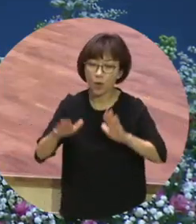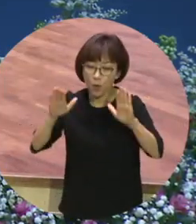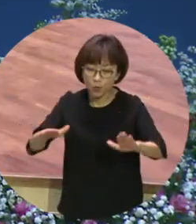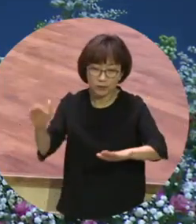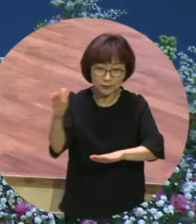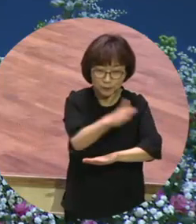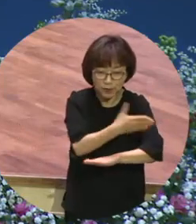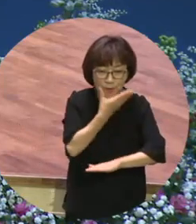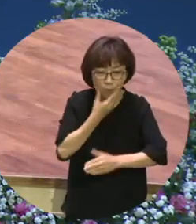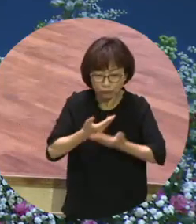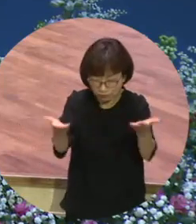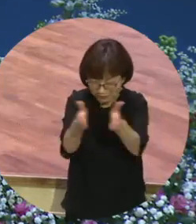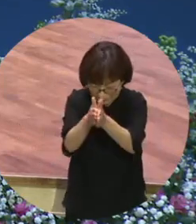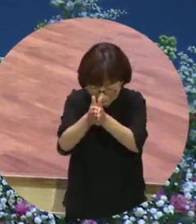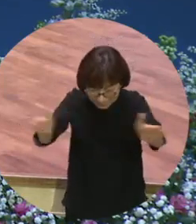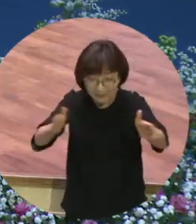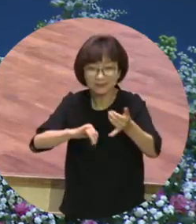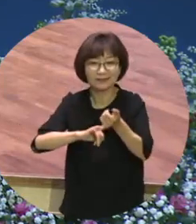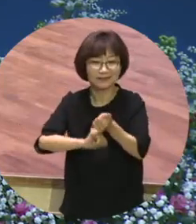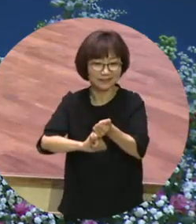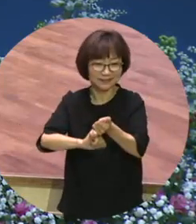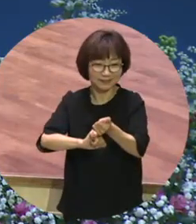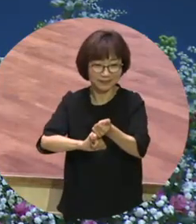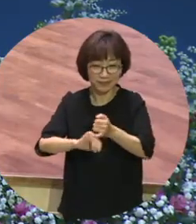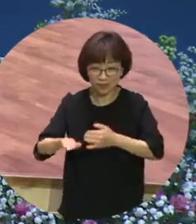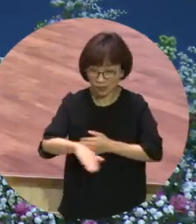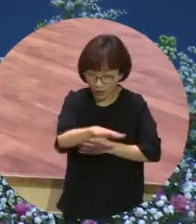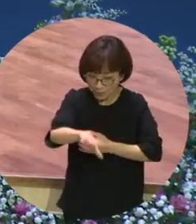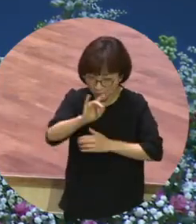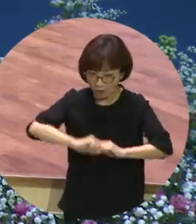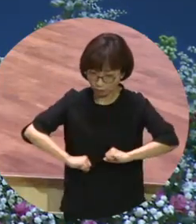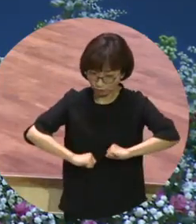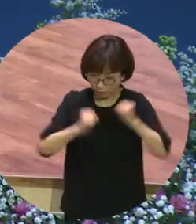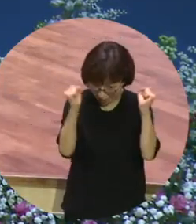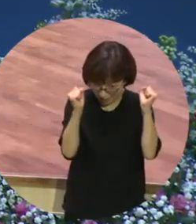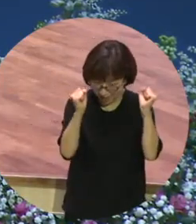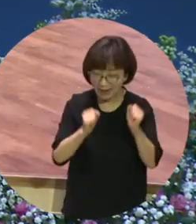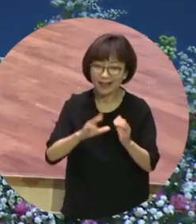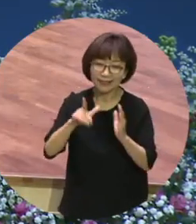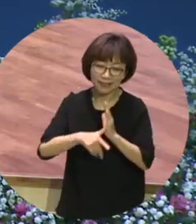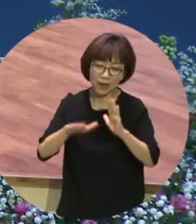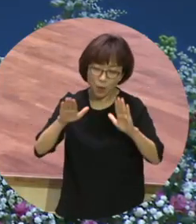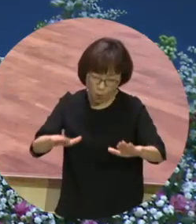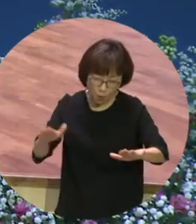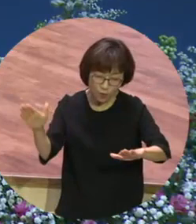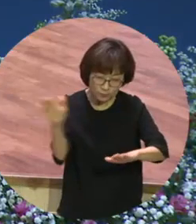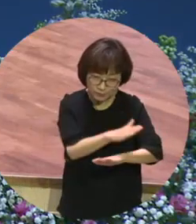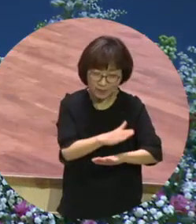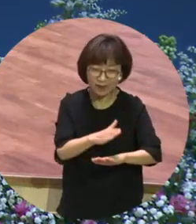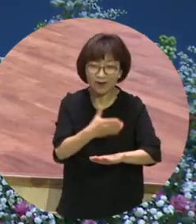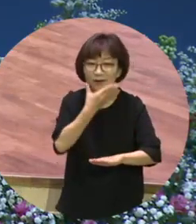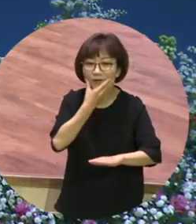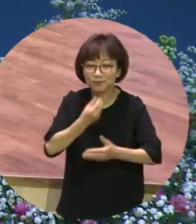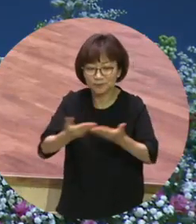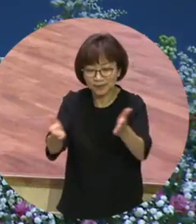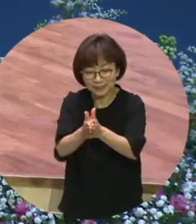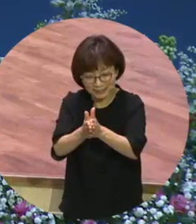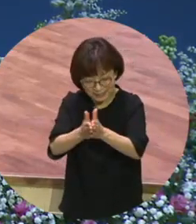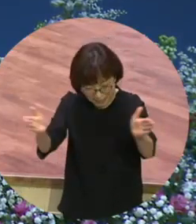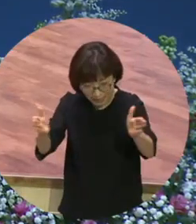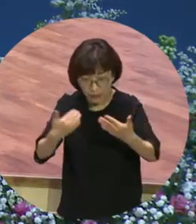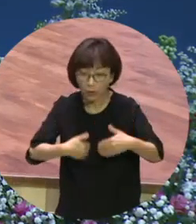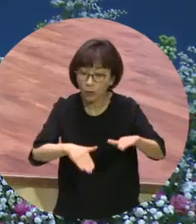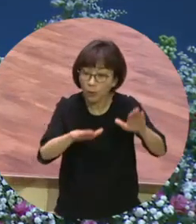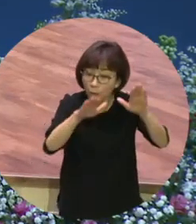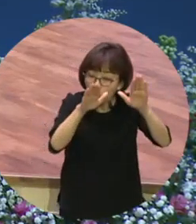주리라. 순종했을 때 오늘부터 복을 주리라. 자, 이 오늘이 언제인가? 이